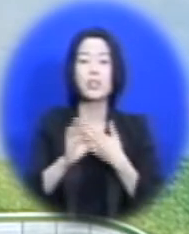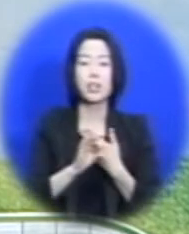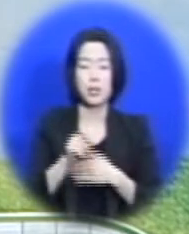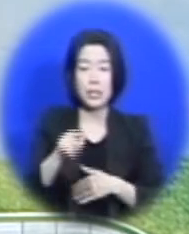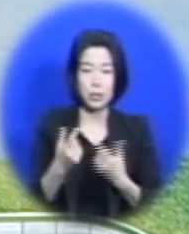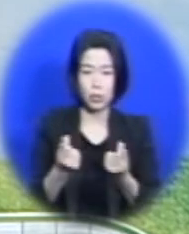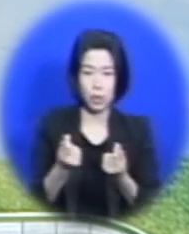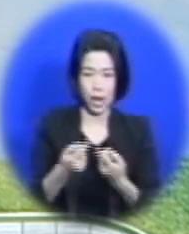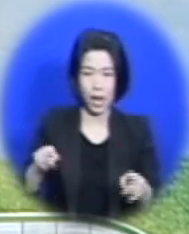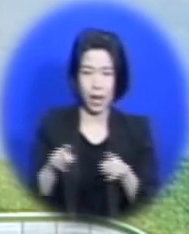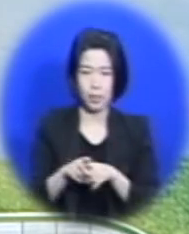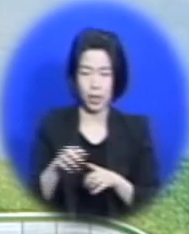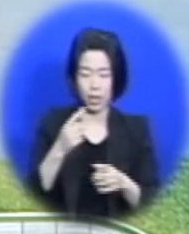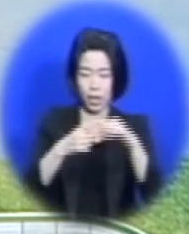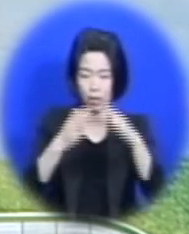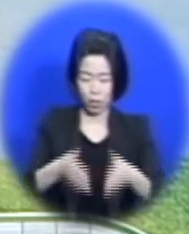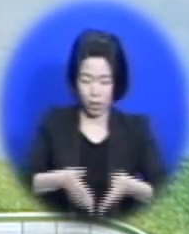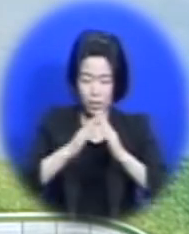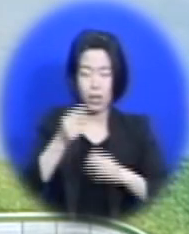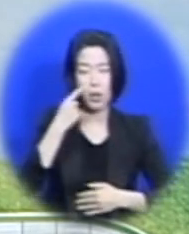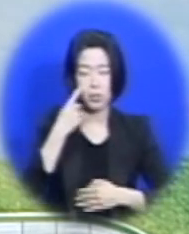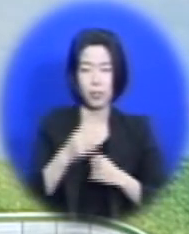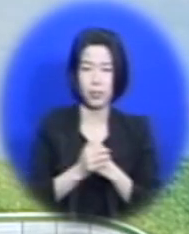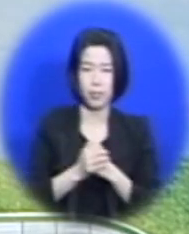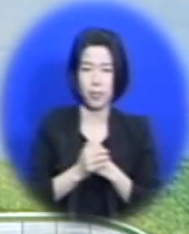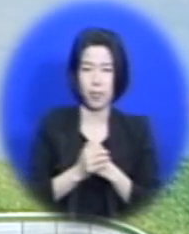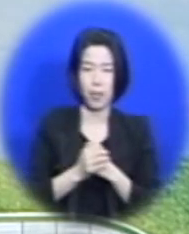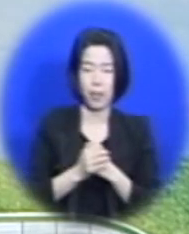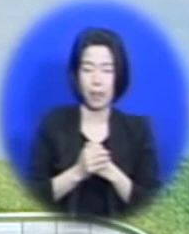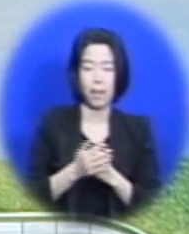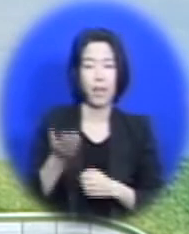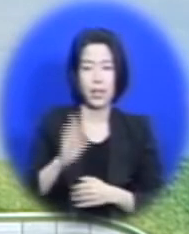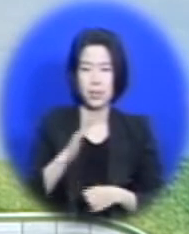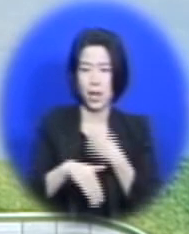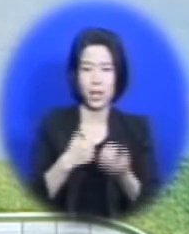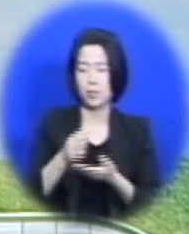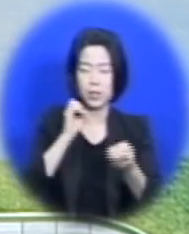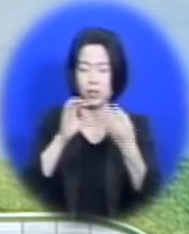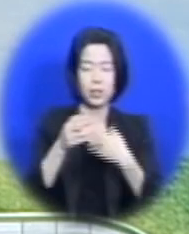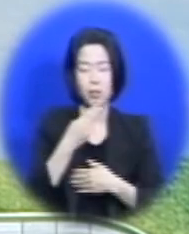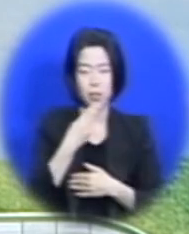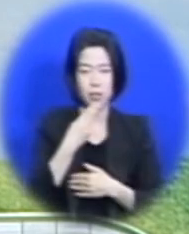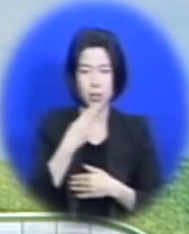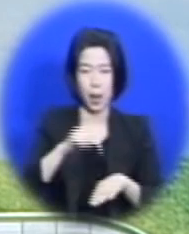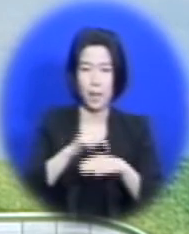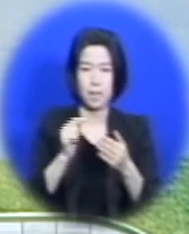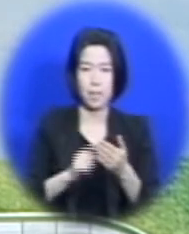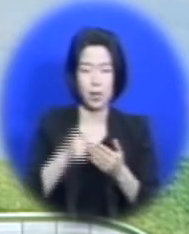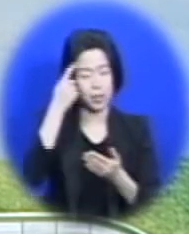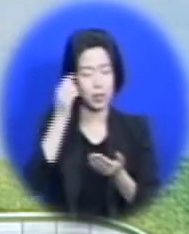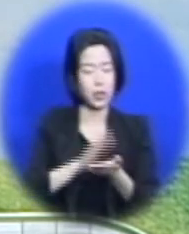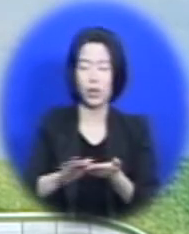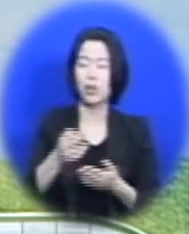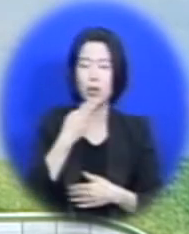함께 교회를 제가 세워보겠습니다. 그런데도 하나님이 응답을 안 해주시는 거예요. 마음에 시원함도